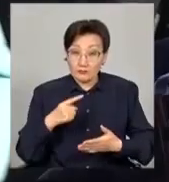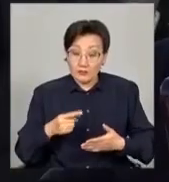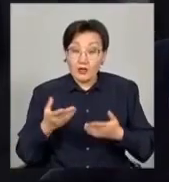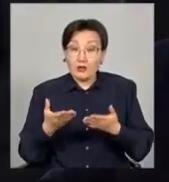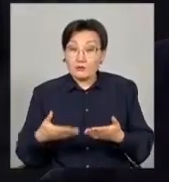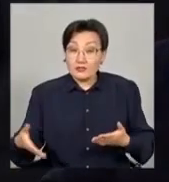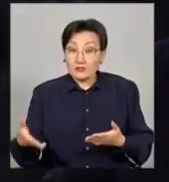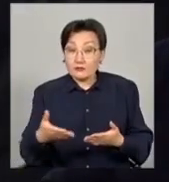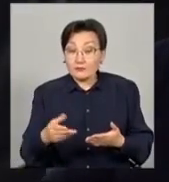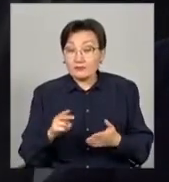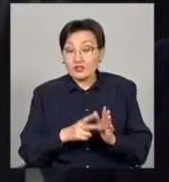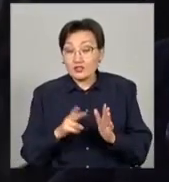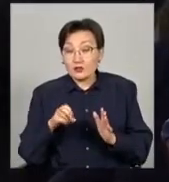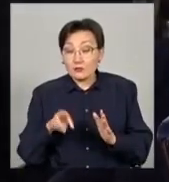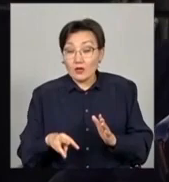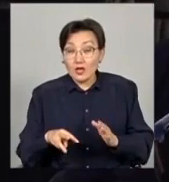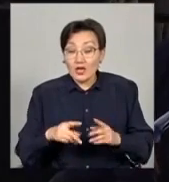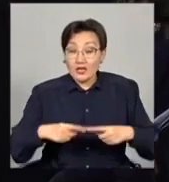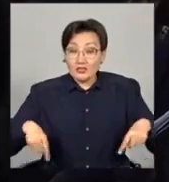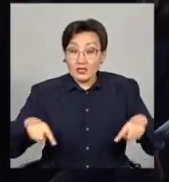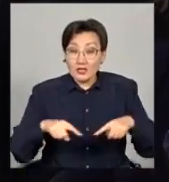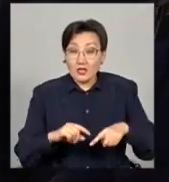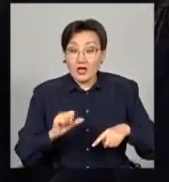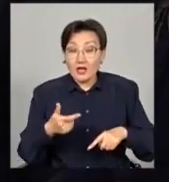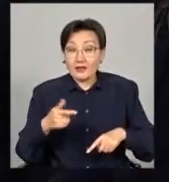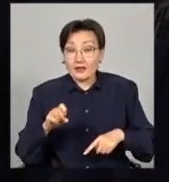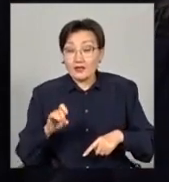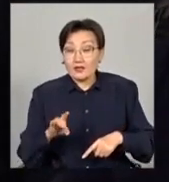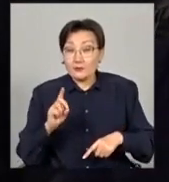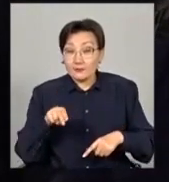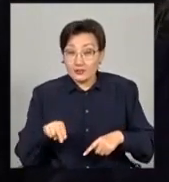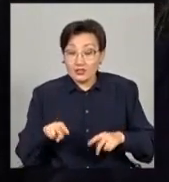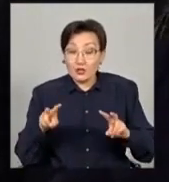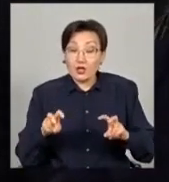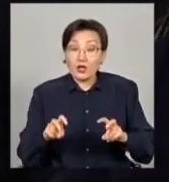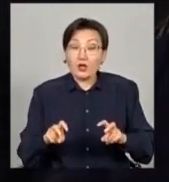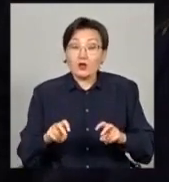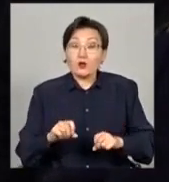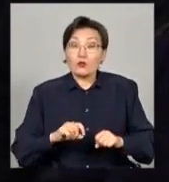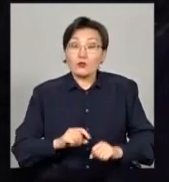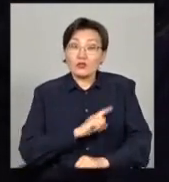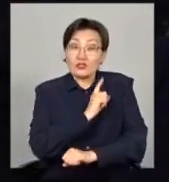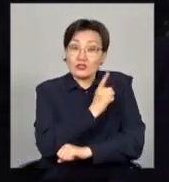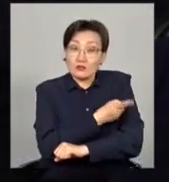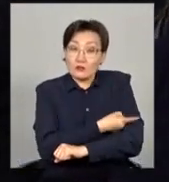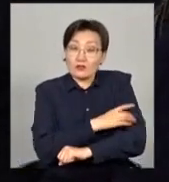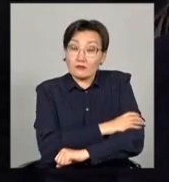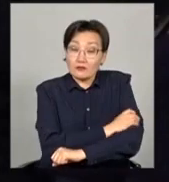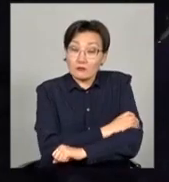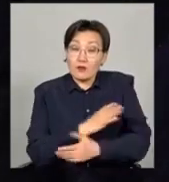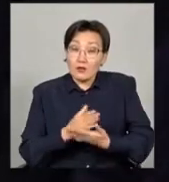жерде 7 километр жерде станциямыз бар, АГРП дейді. Бұл жерде жаңа үлкен қысымдықпен газ келеді.